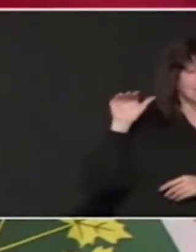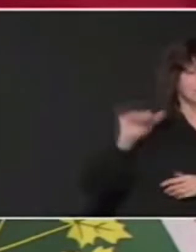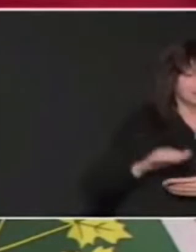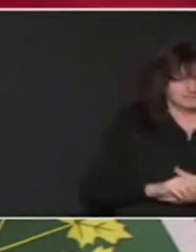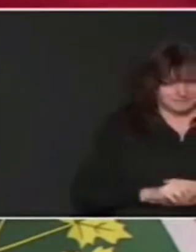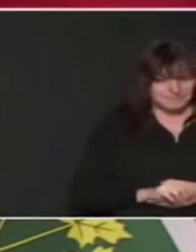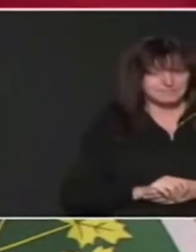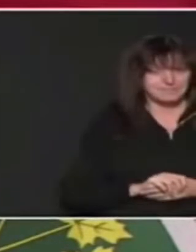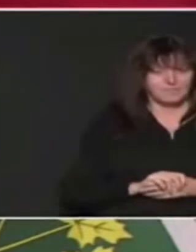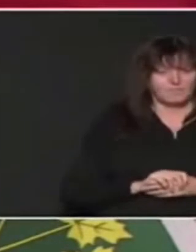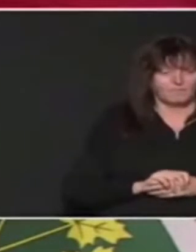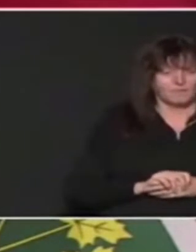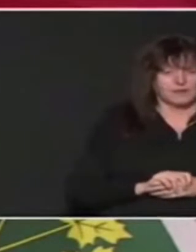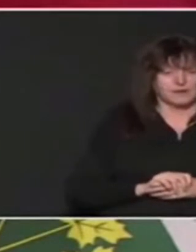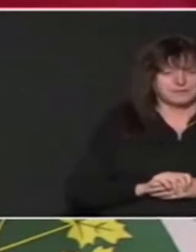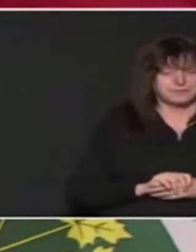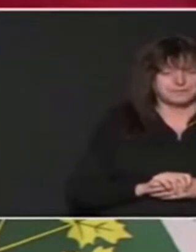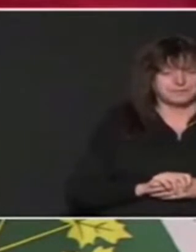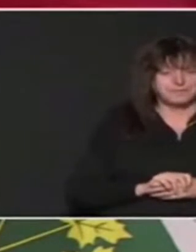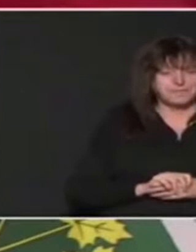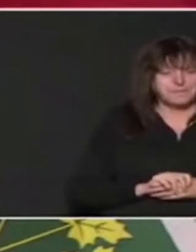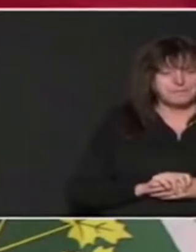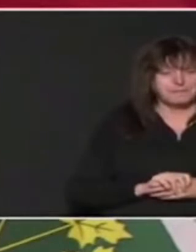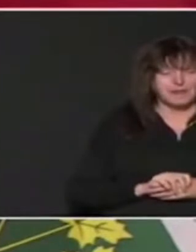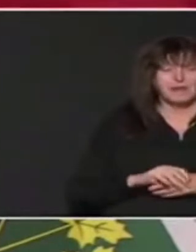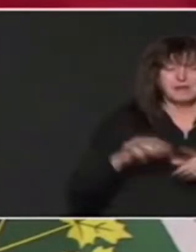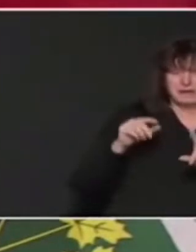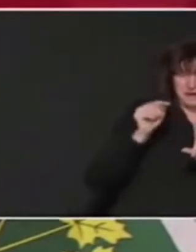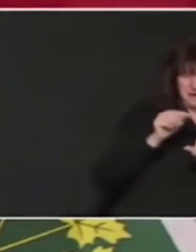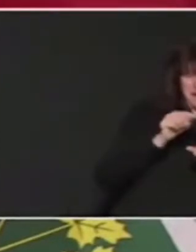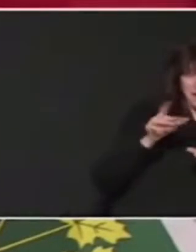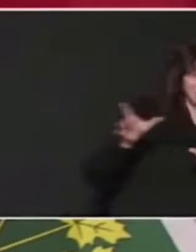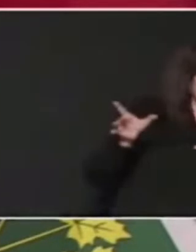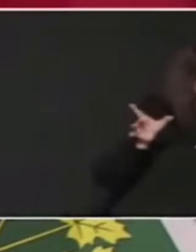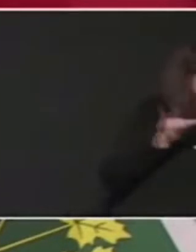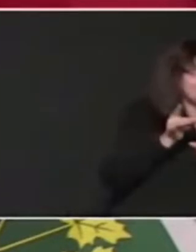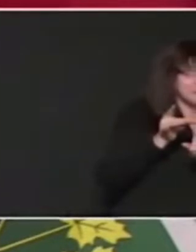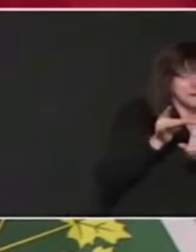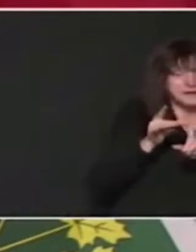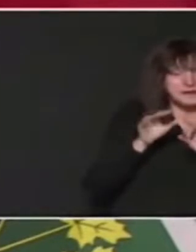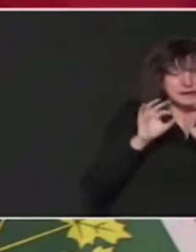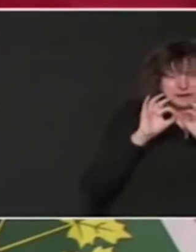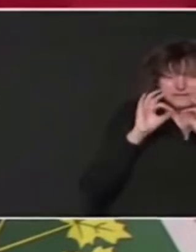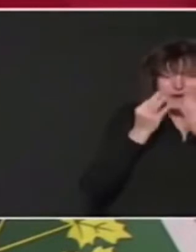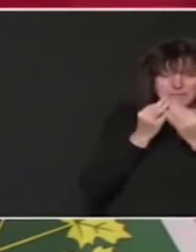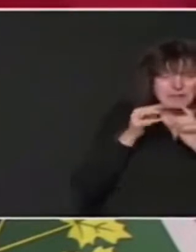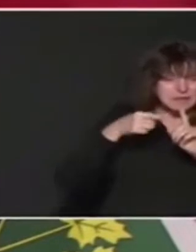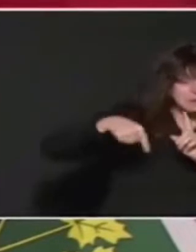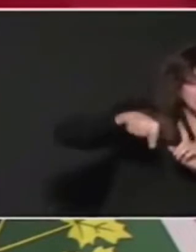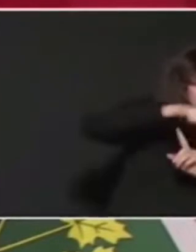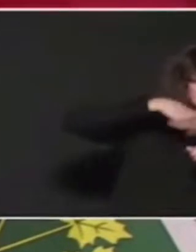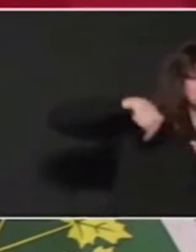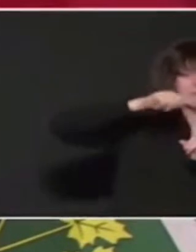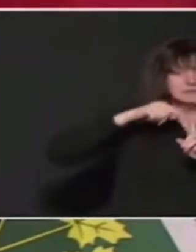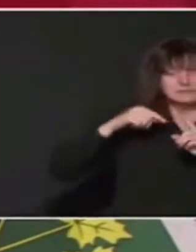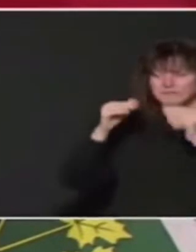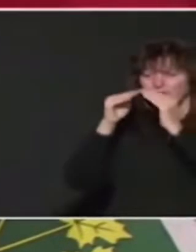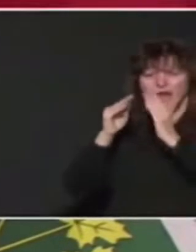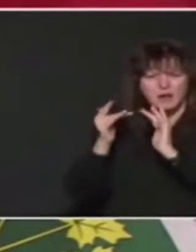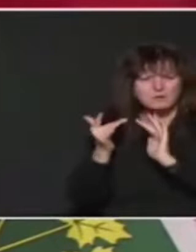Asymptomatic family members and other household contacts of travelers are also eligible for